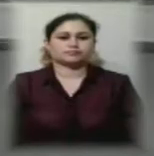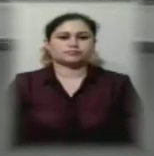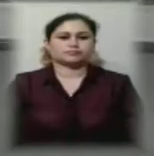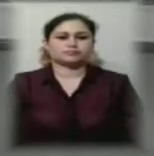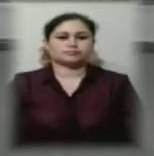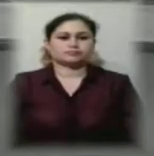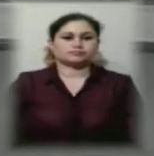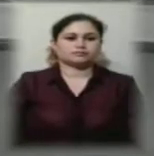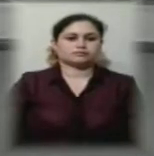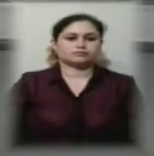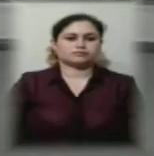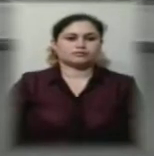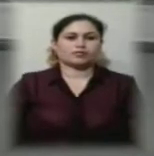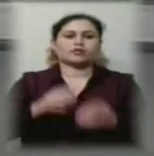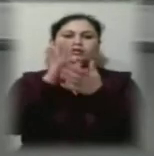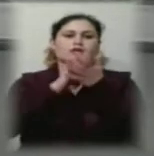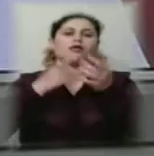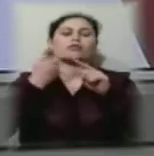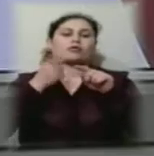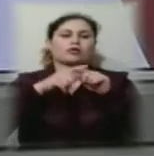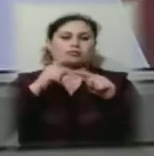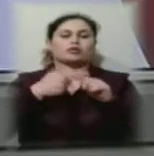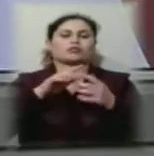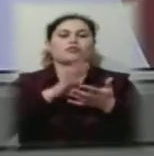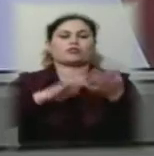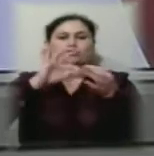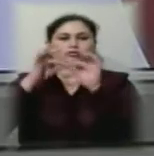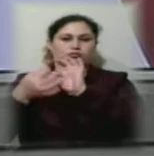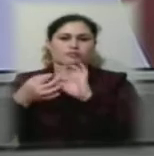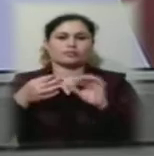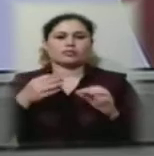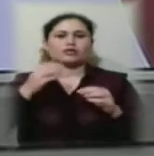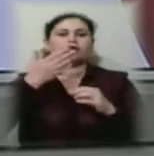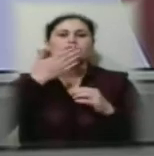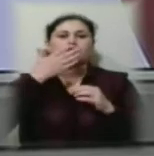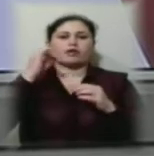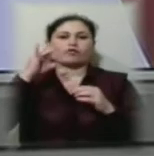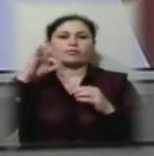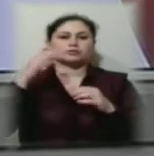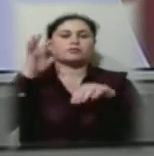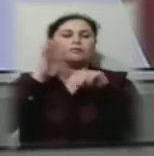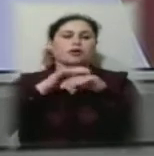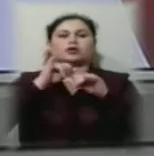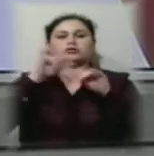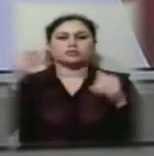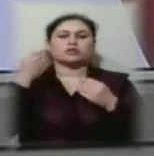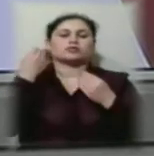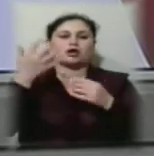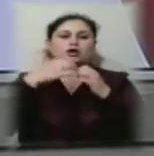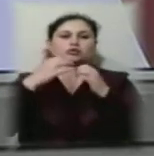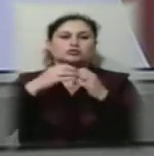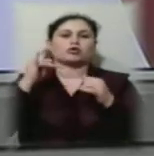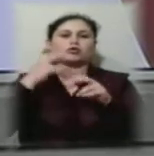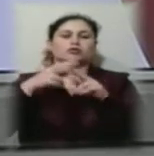Далі про це та інше більш докладно. Європейський банк реконструкції та розвитку дасть Херсону кредит у 10